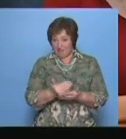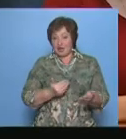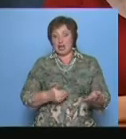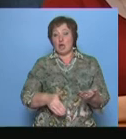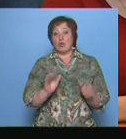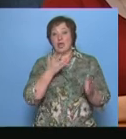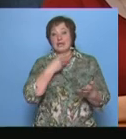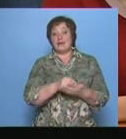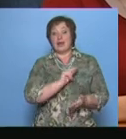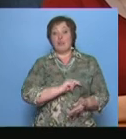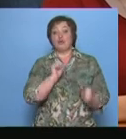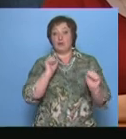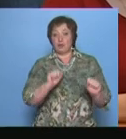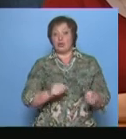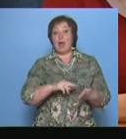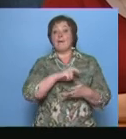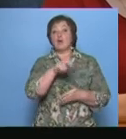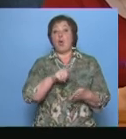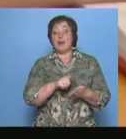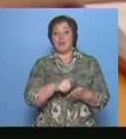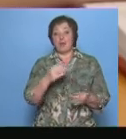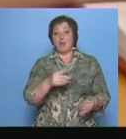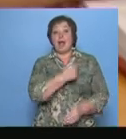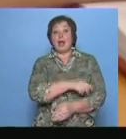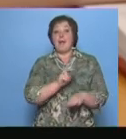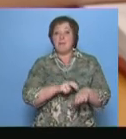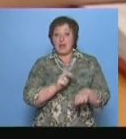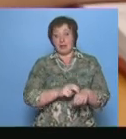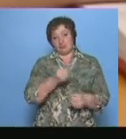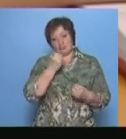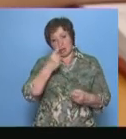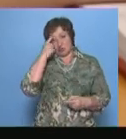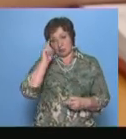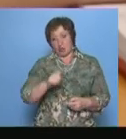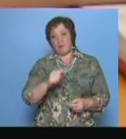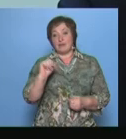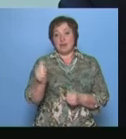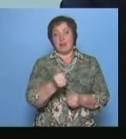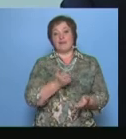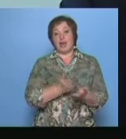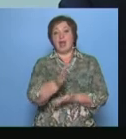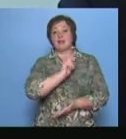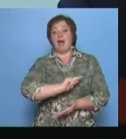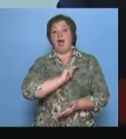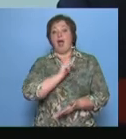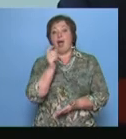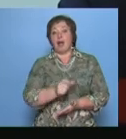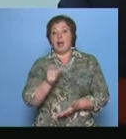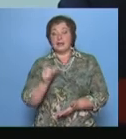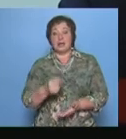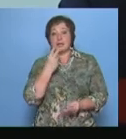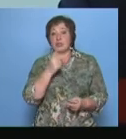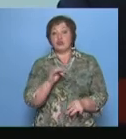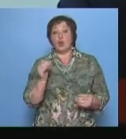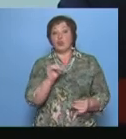может. Тем более, что проблемы отрасли ему, как медику, хорошо знакомы. И первое – это кадры. Несмотря на то, что сегодня Удмуртская